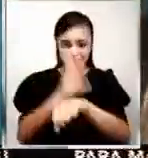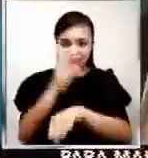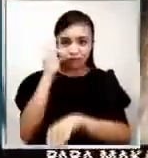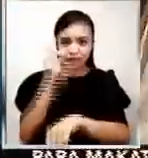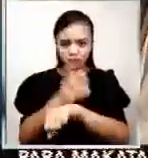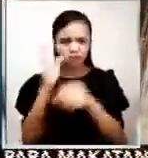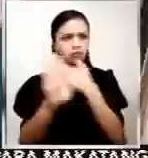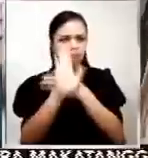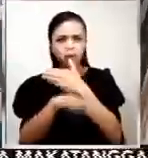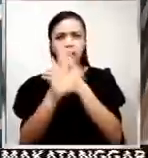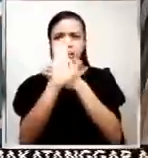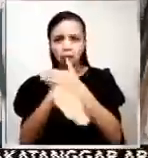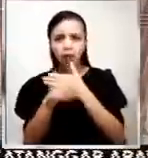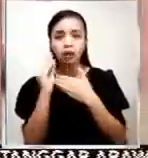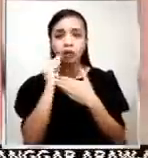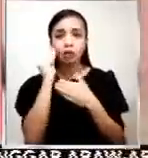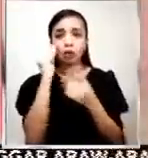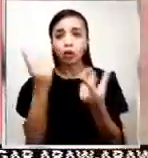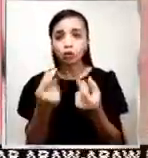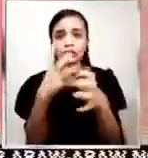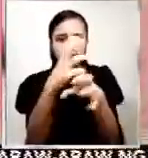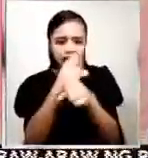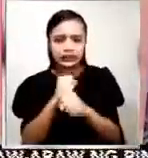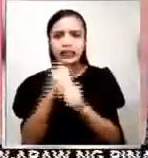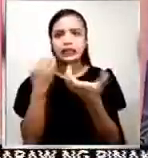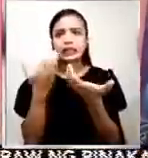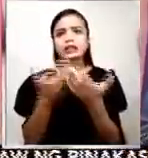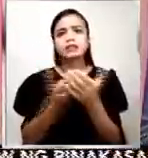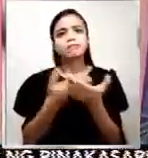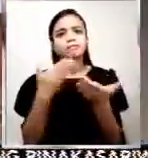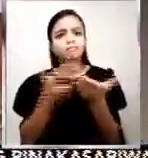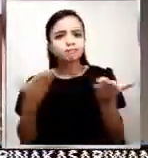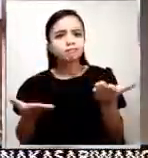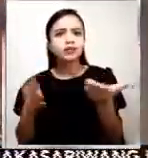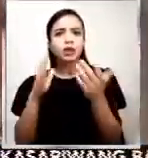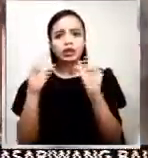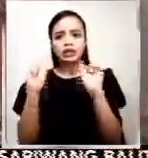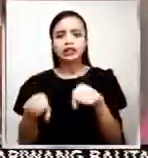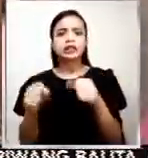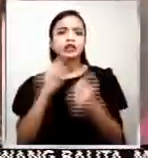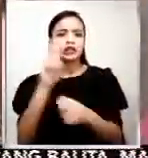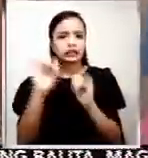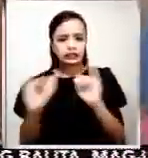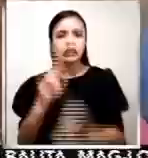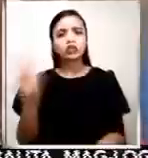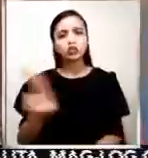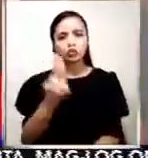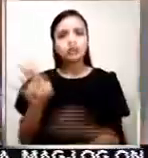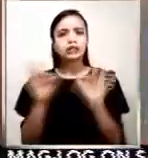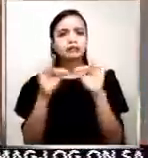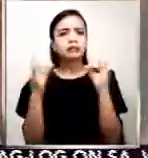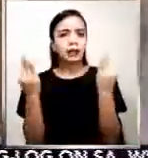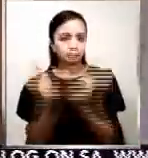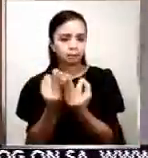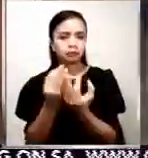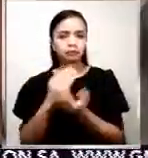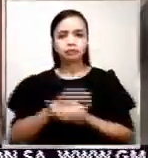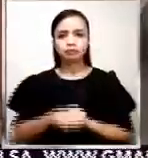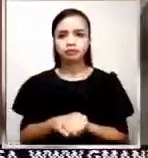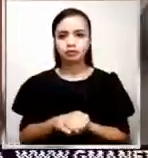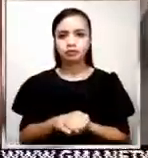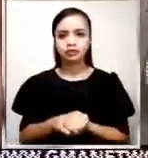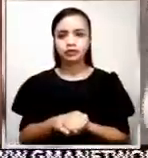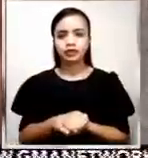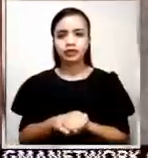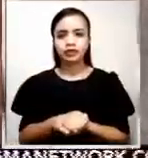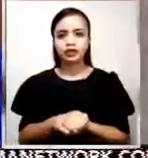para kumuha ng gamit na pwede pang mapakinabangan ng kanyang pamilya. Pagsubok lang to. Sa pangalawang pagbalik ulit